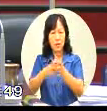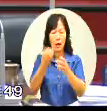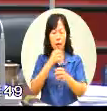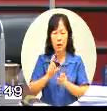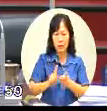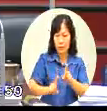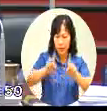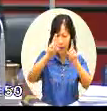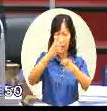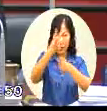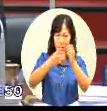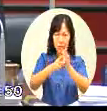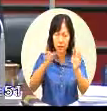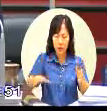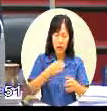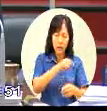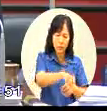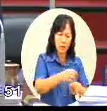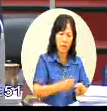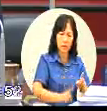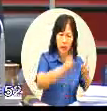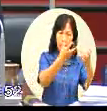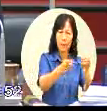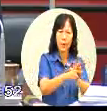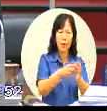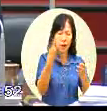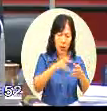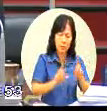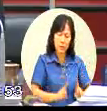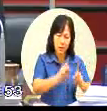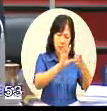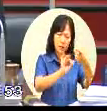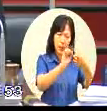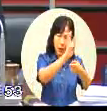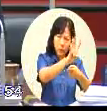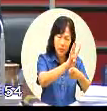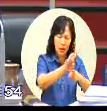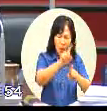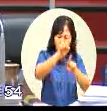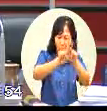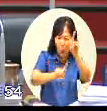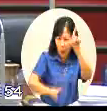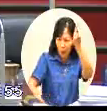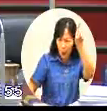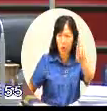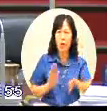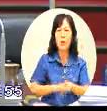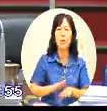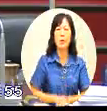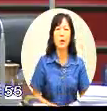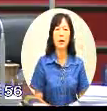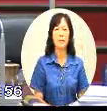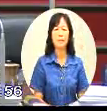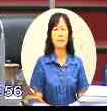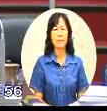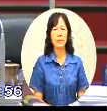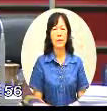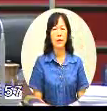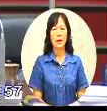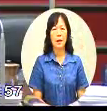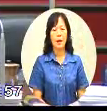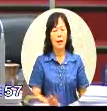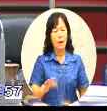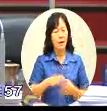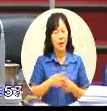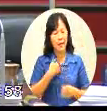如果再不完全都不涨，或只涨4%，那是不是越来越偏离市价？哇啊！没名